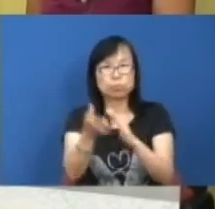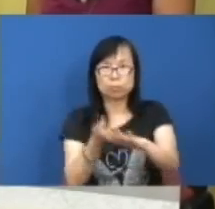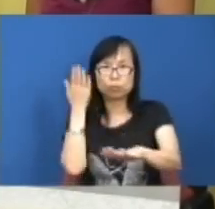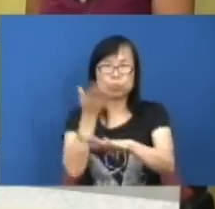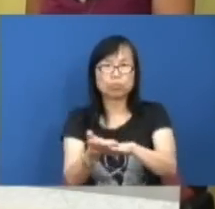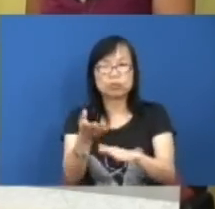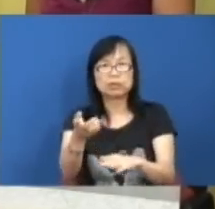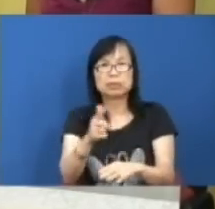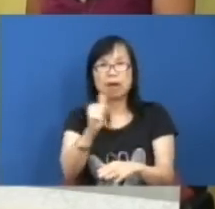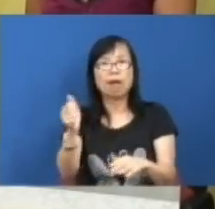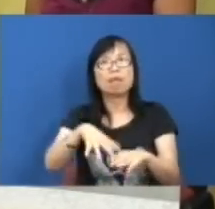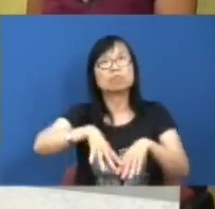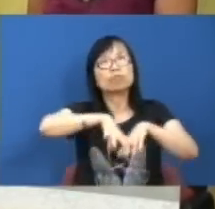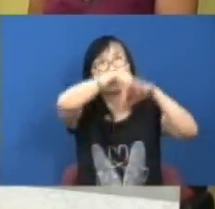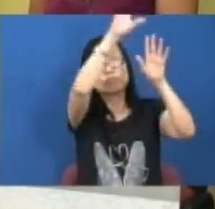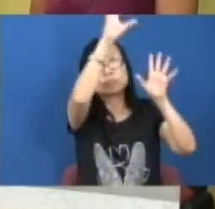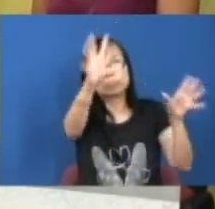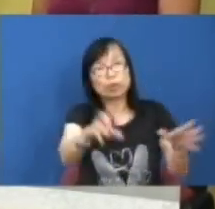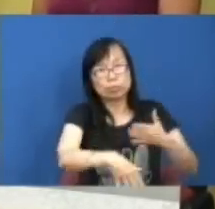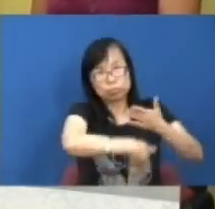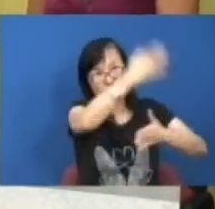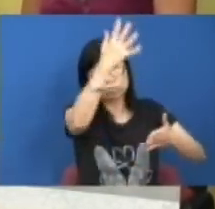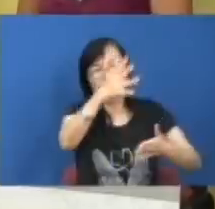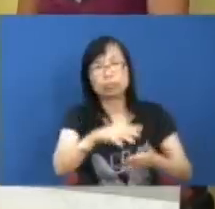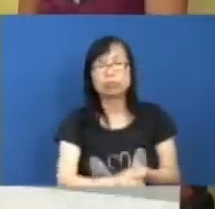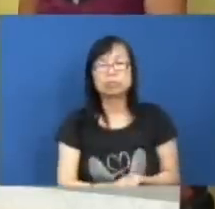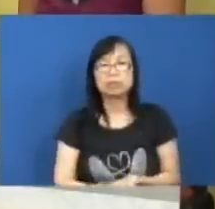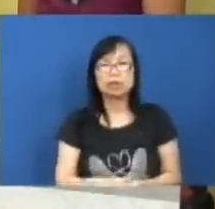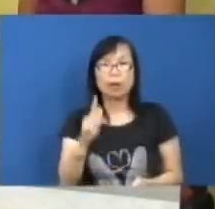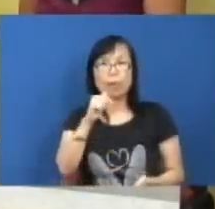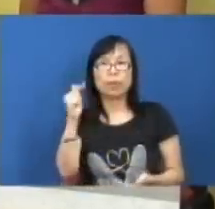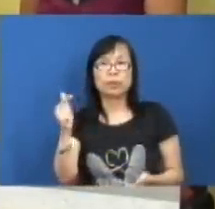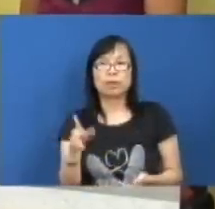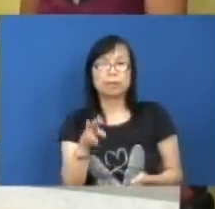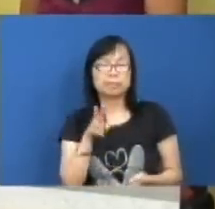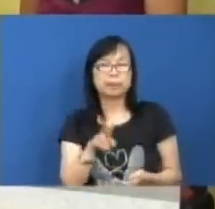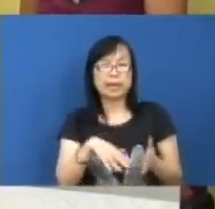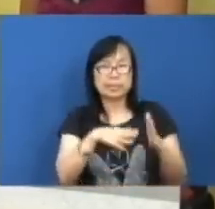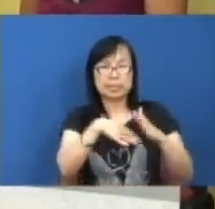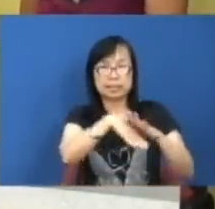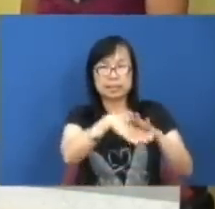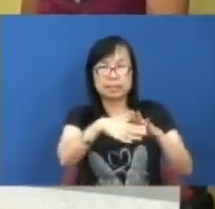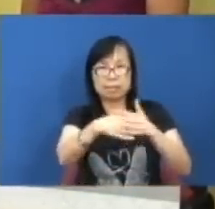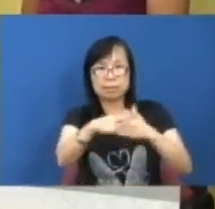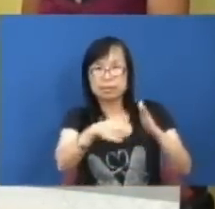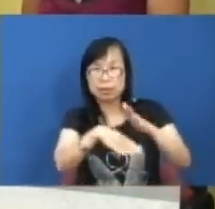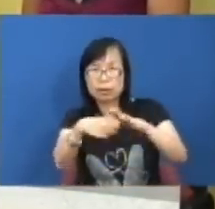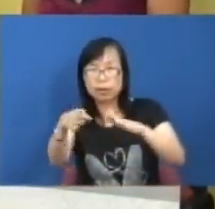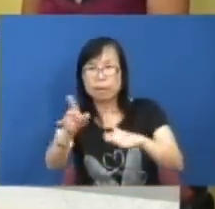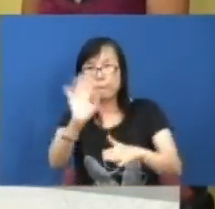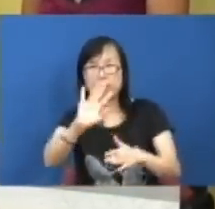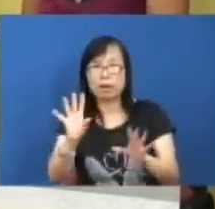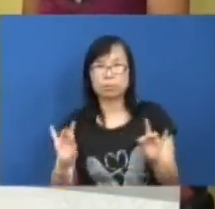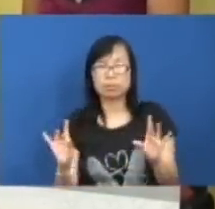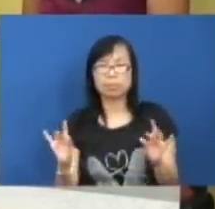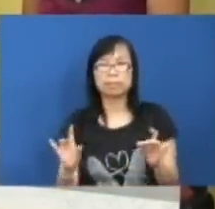來，到時哇整埲牆就好像綠牆一樣。而在普遍市區的位置，因為都不是說那麼濕潤，